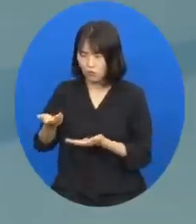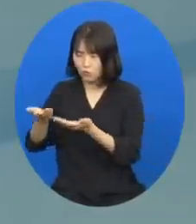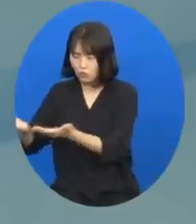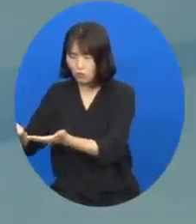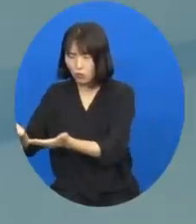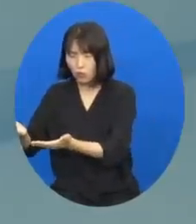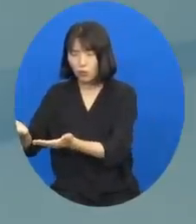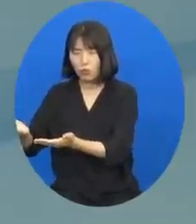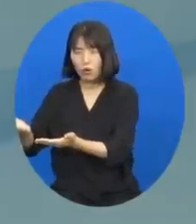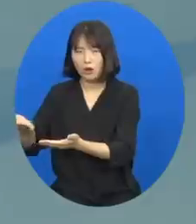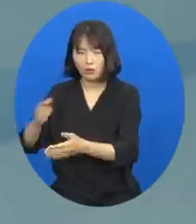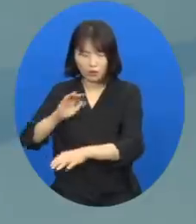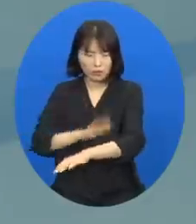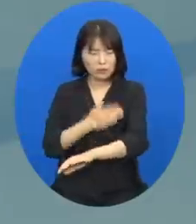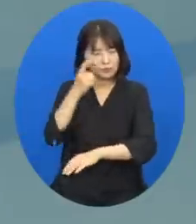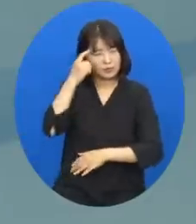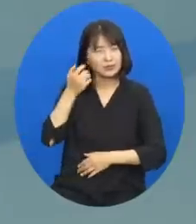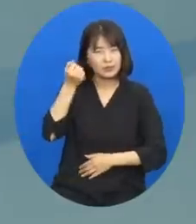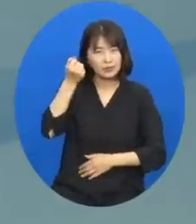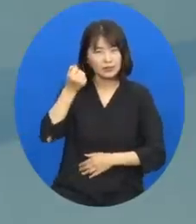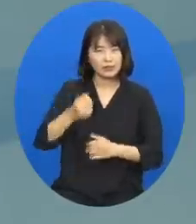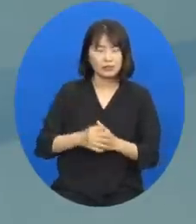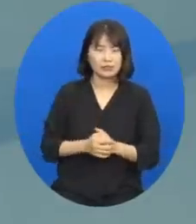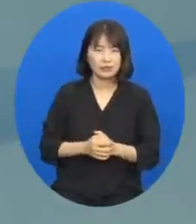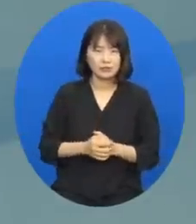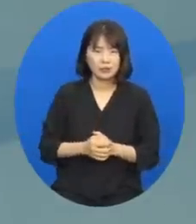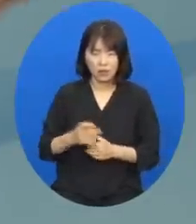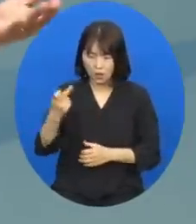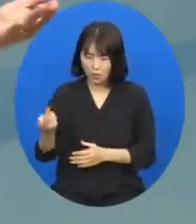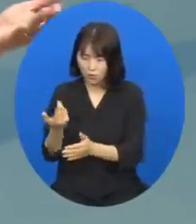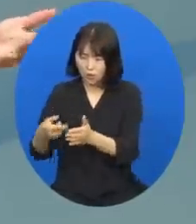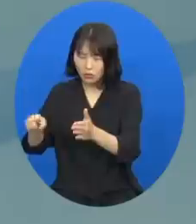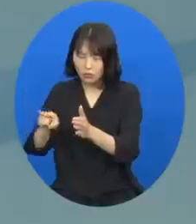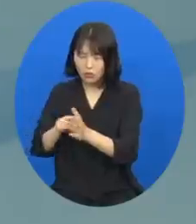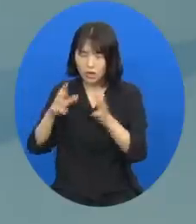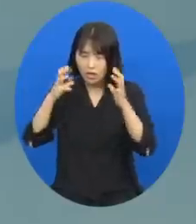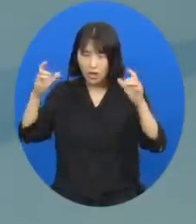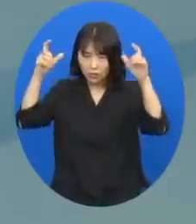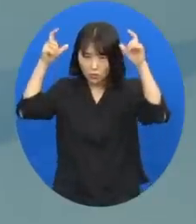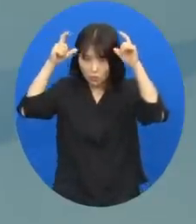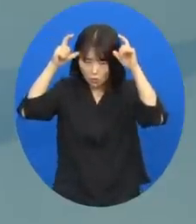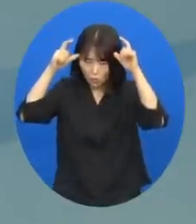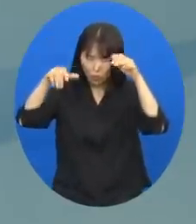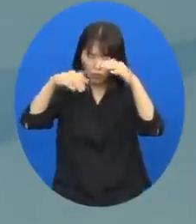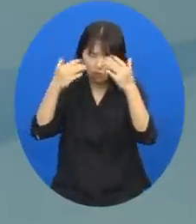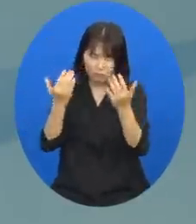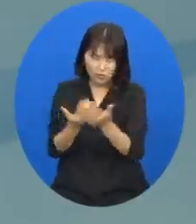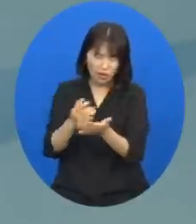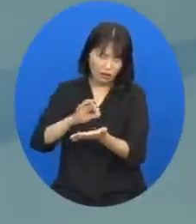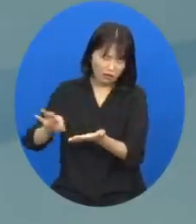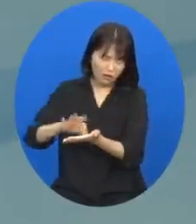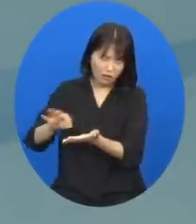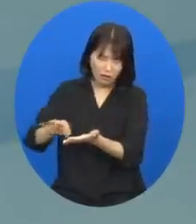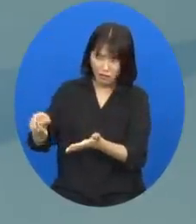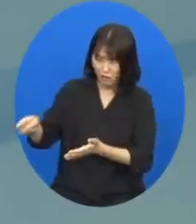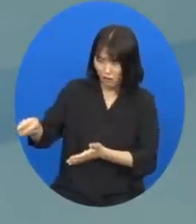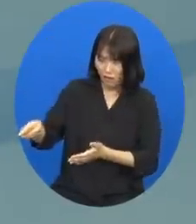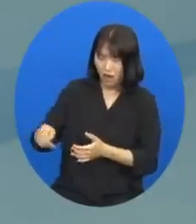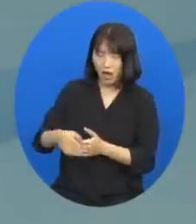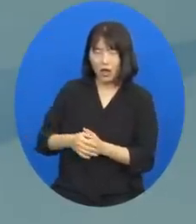것이 동생을 위해 죽은 살찐 소와 함께 소비는 모든 재단 들이 다 내 건데 동생에게 쓰여 졌다는